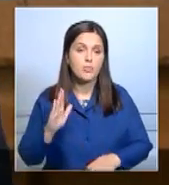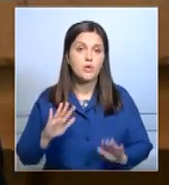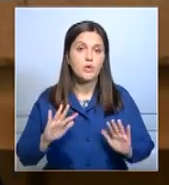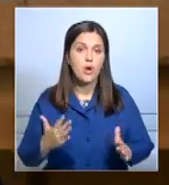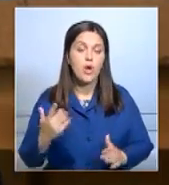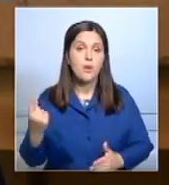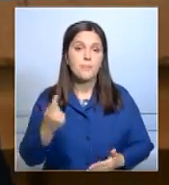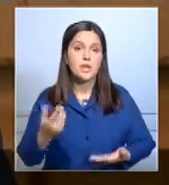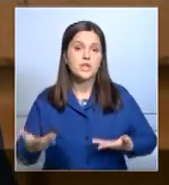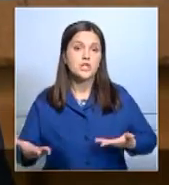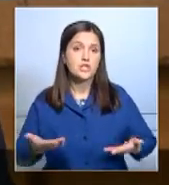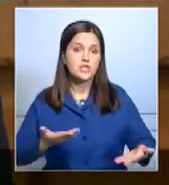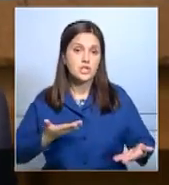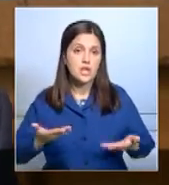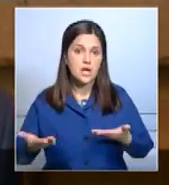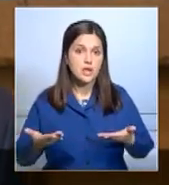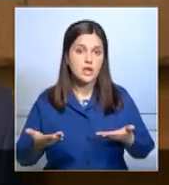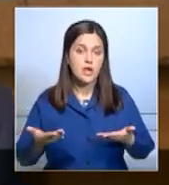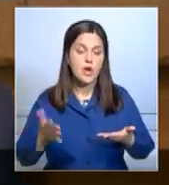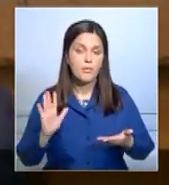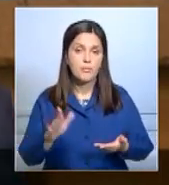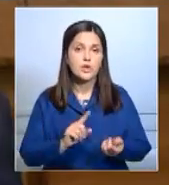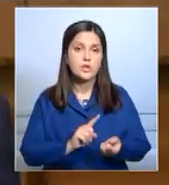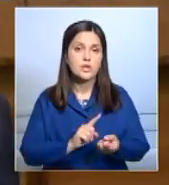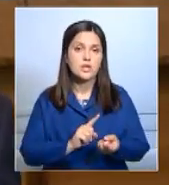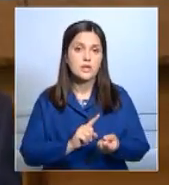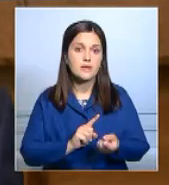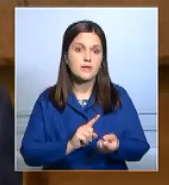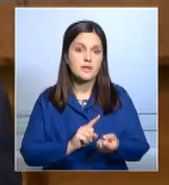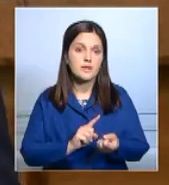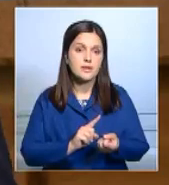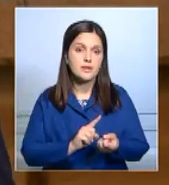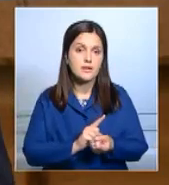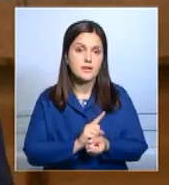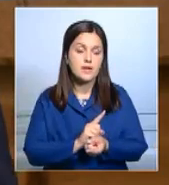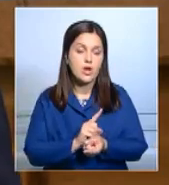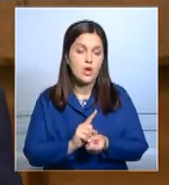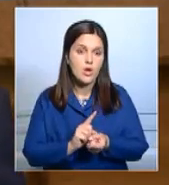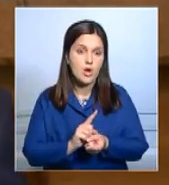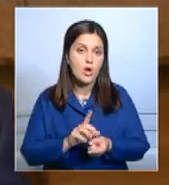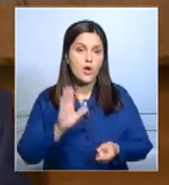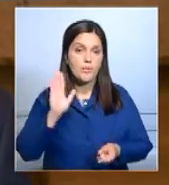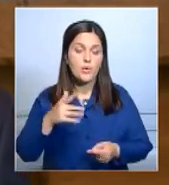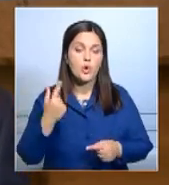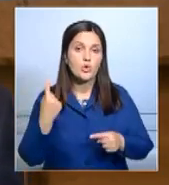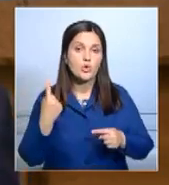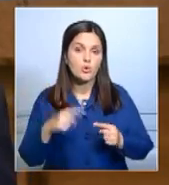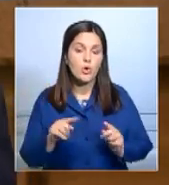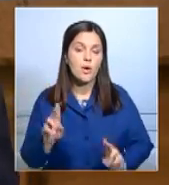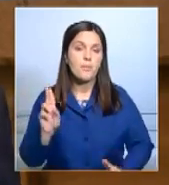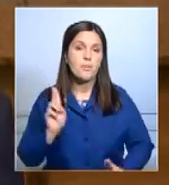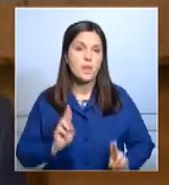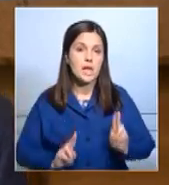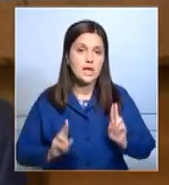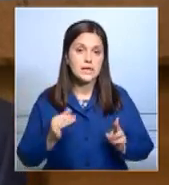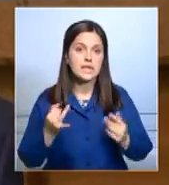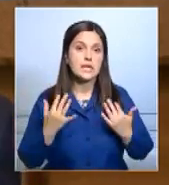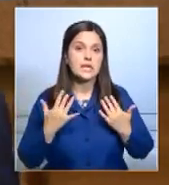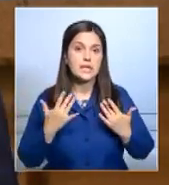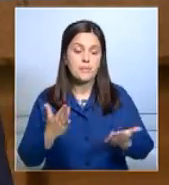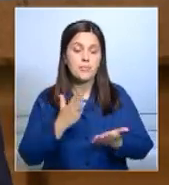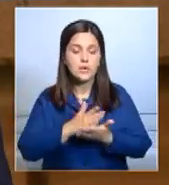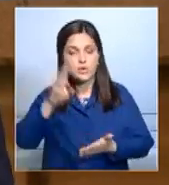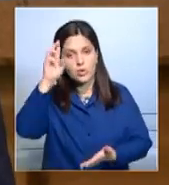первый шаг – это стандартизация на входе, что они будут в основном по тем же правилам и требованиям, которые есть на государственной